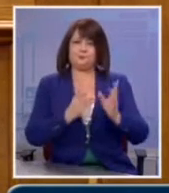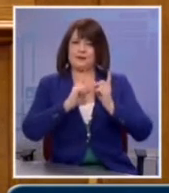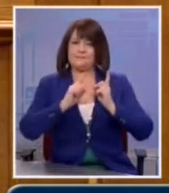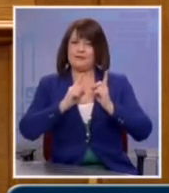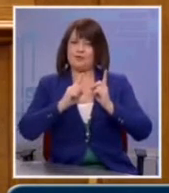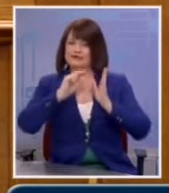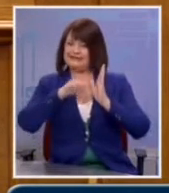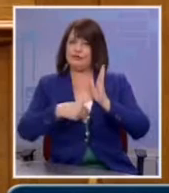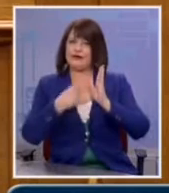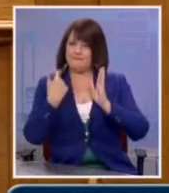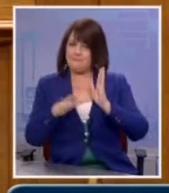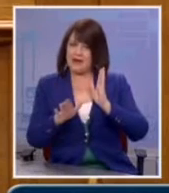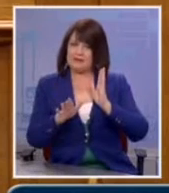μνημόνιο,